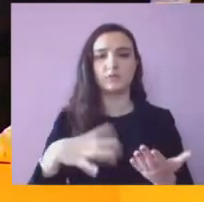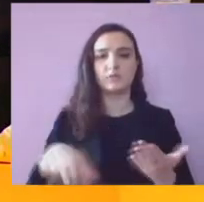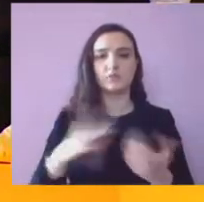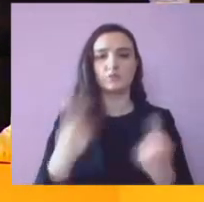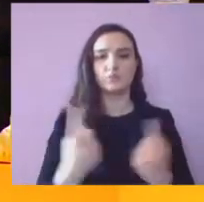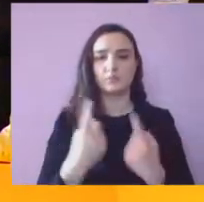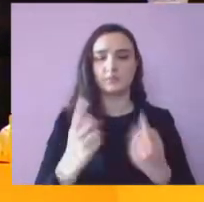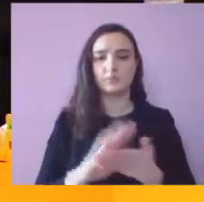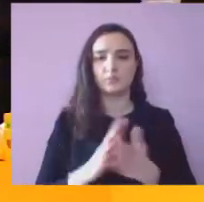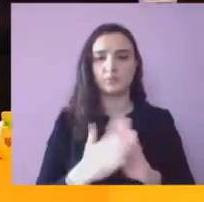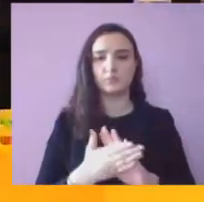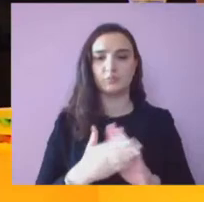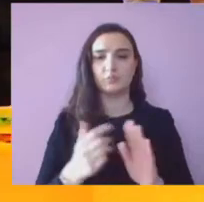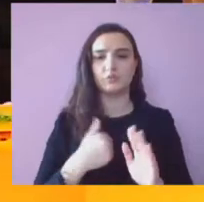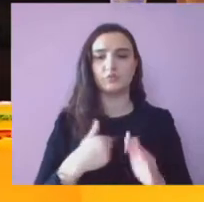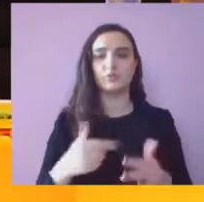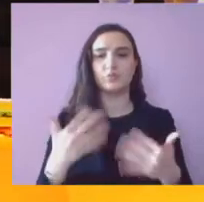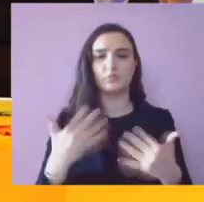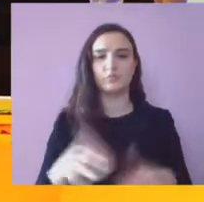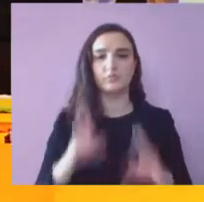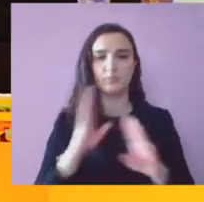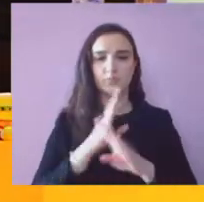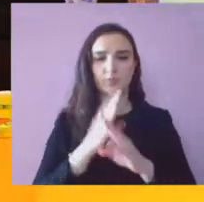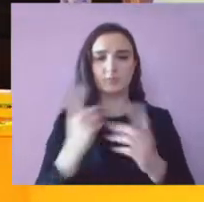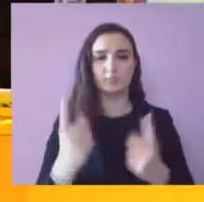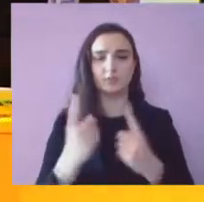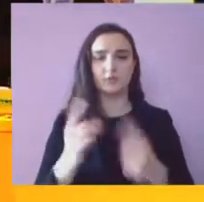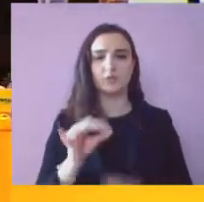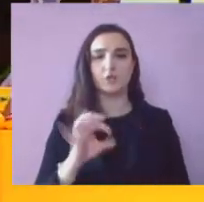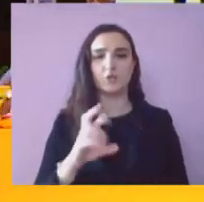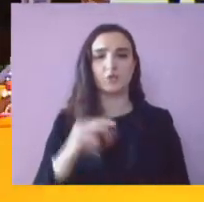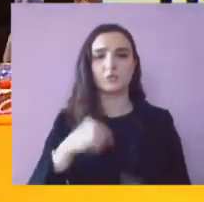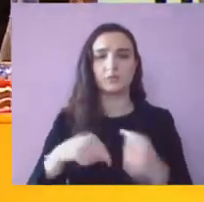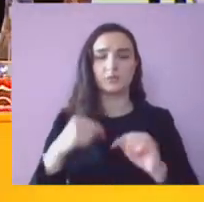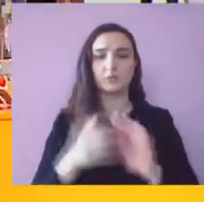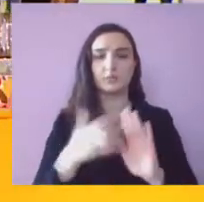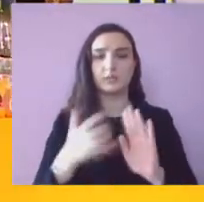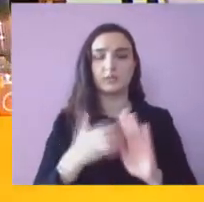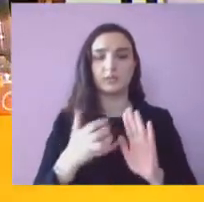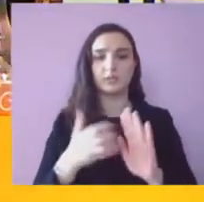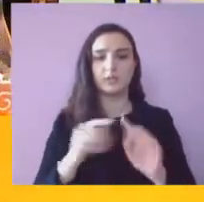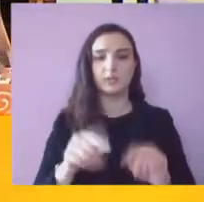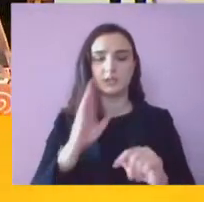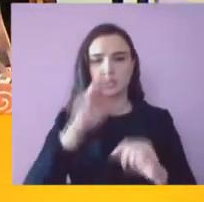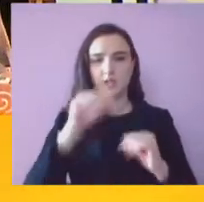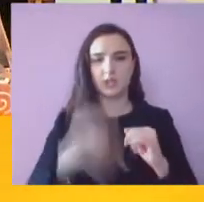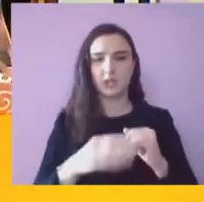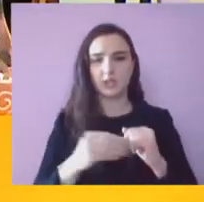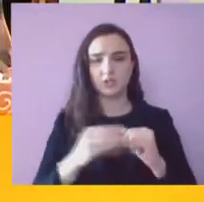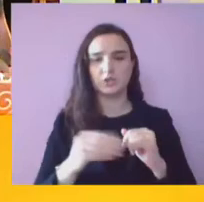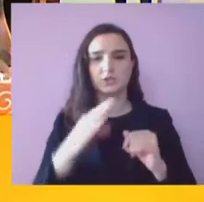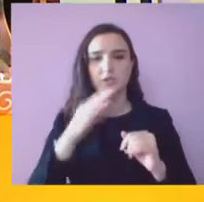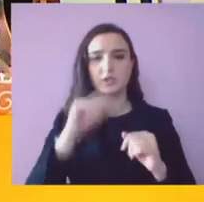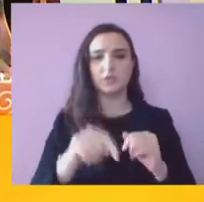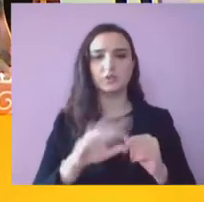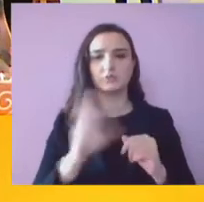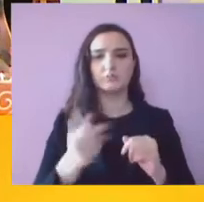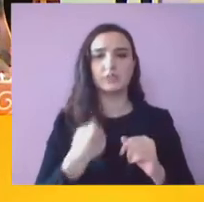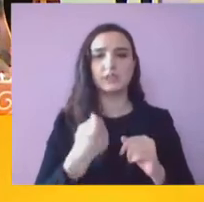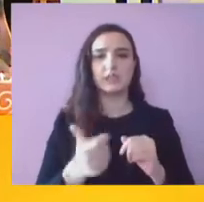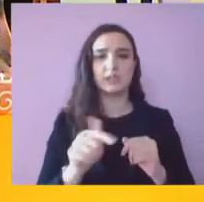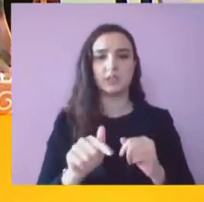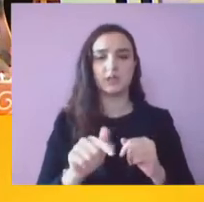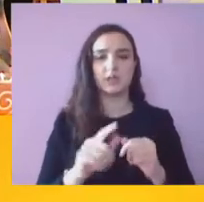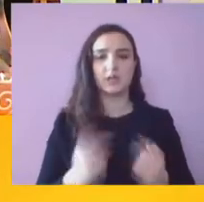მდგომარეობაა, იმიტომ რომ ჩვენ ბუნებრივად ვართ იოდის დეფიციტის ზონა, ჩვენთან ნიადაგში, წყალში ცირი ამ ელემენტის